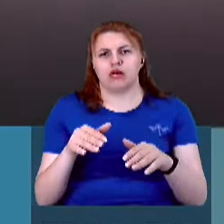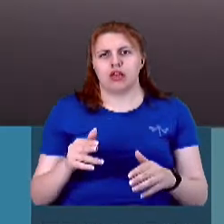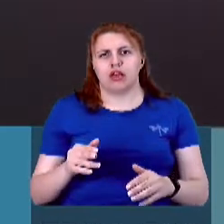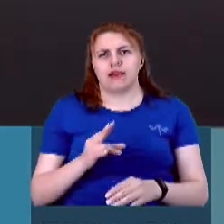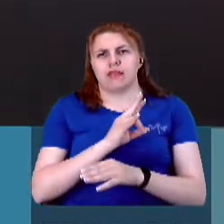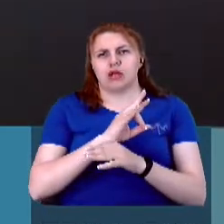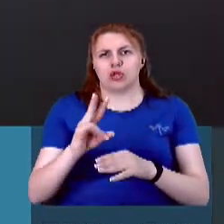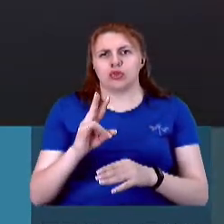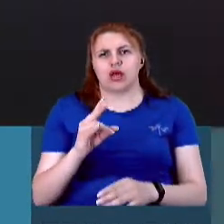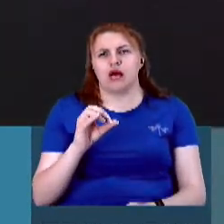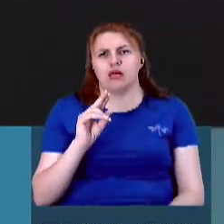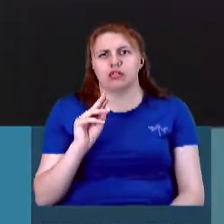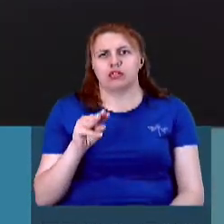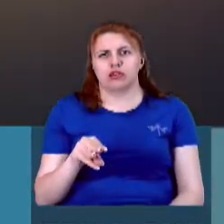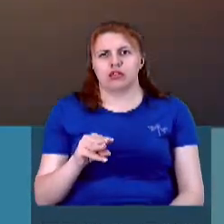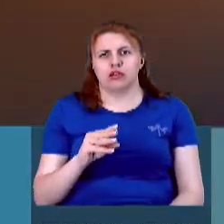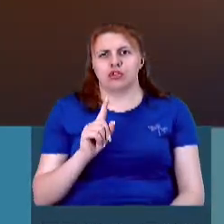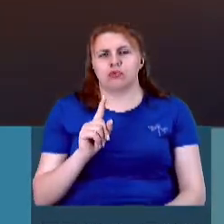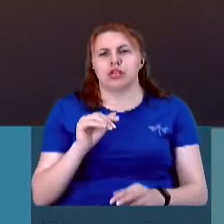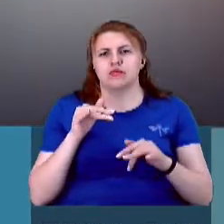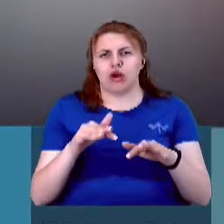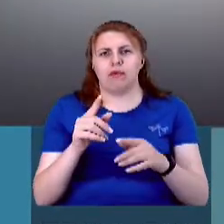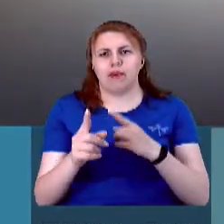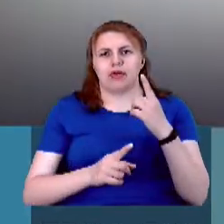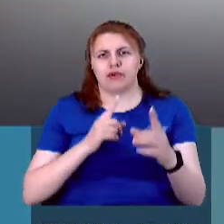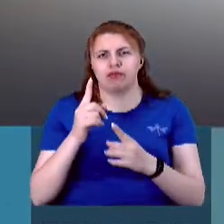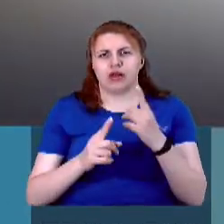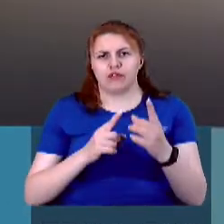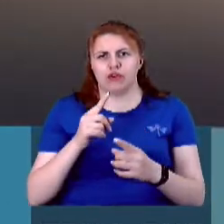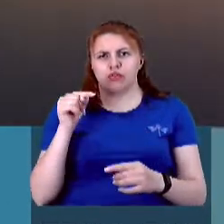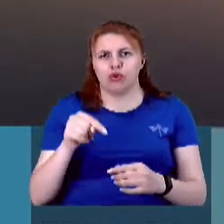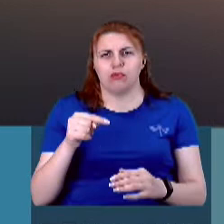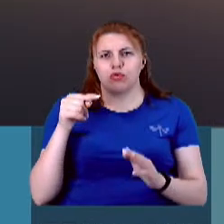справу перекваліфікували у тому сенсі,